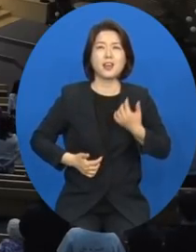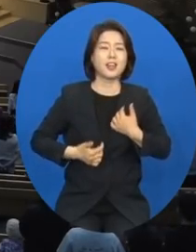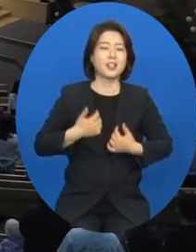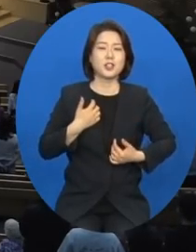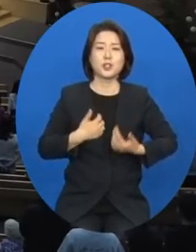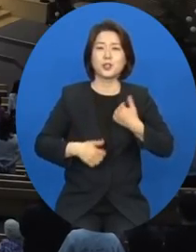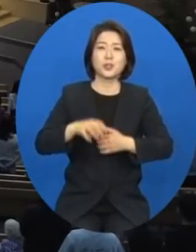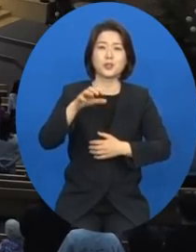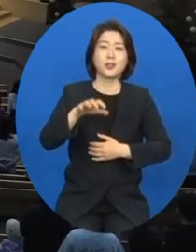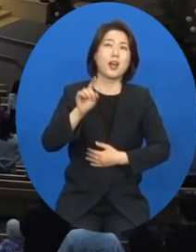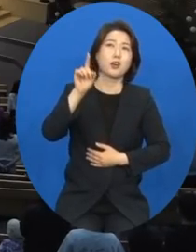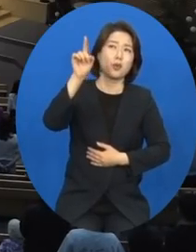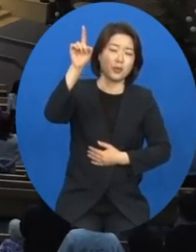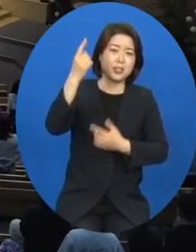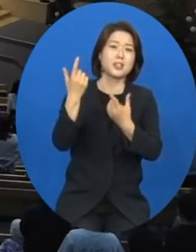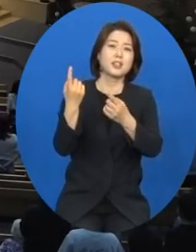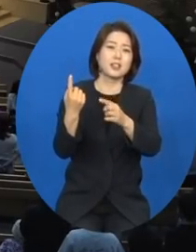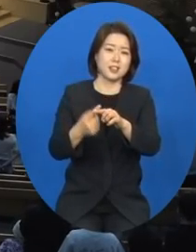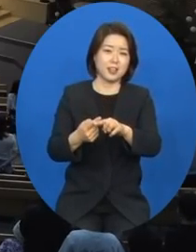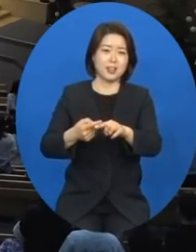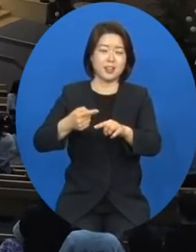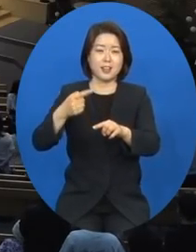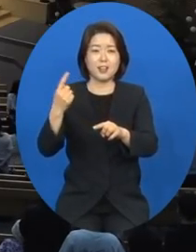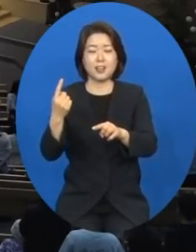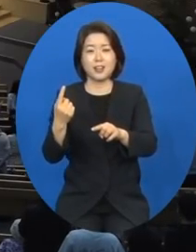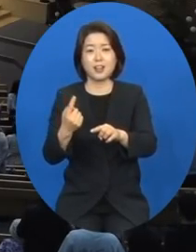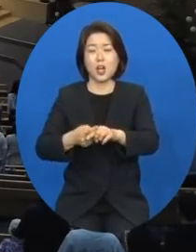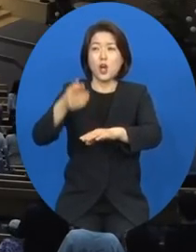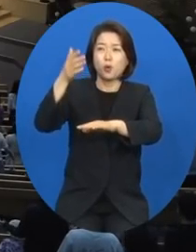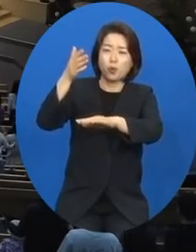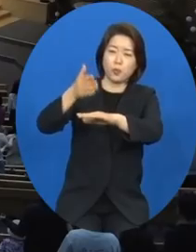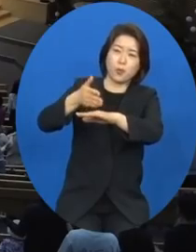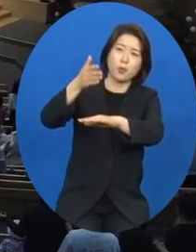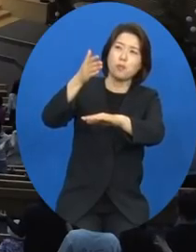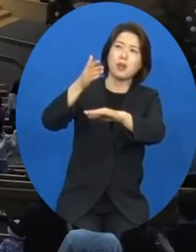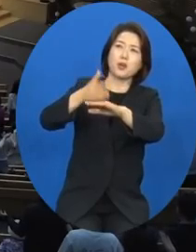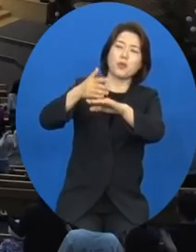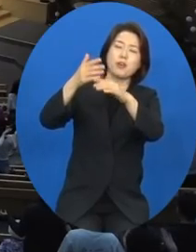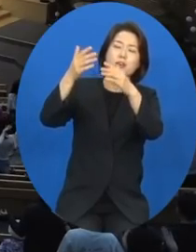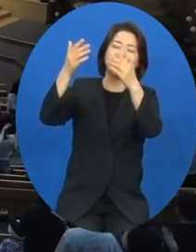woo woo woo